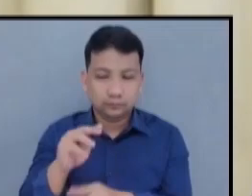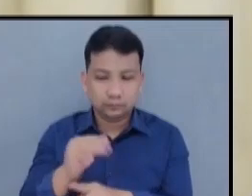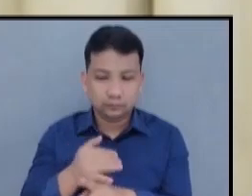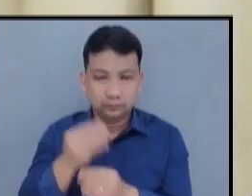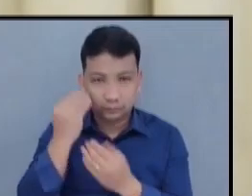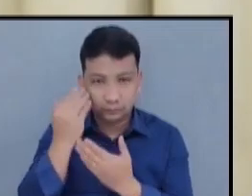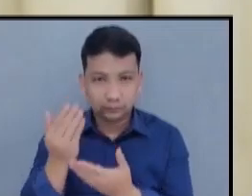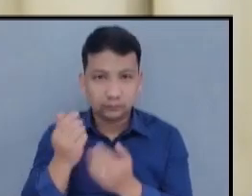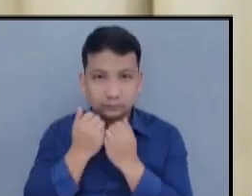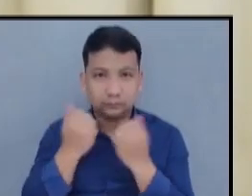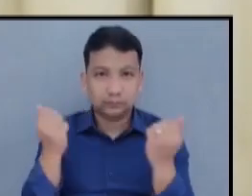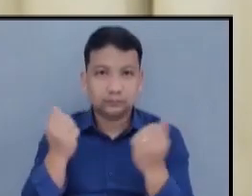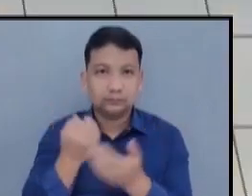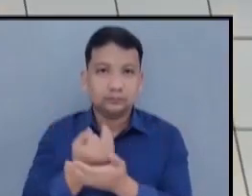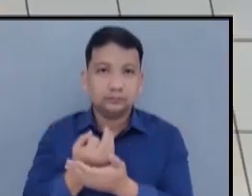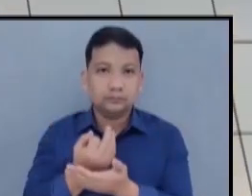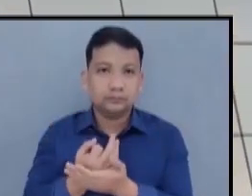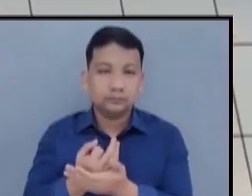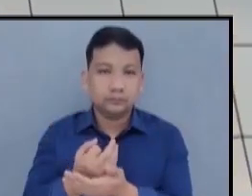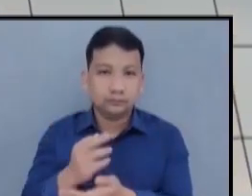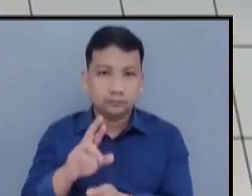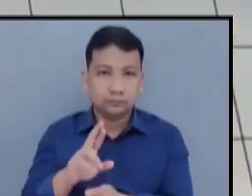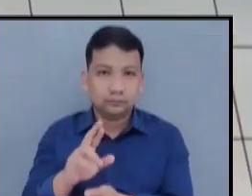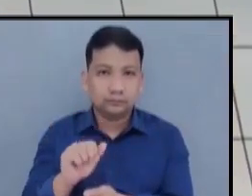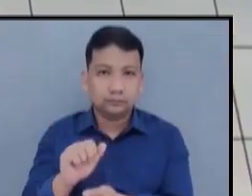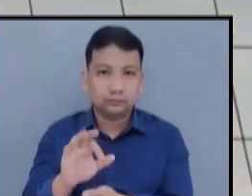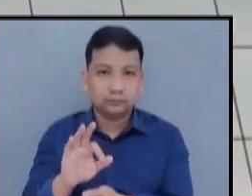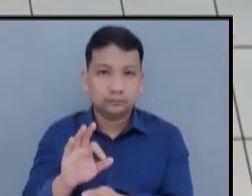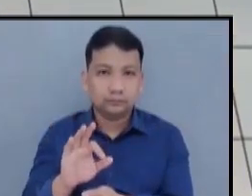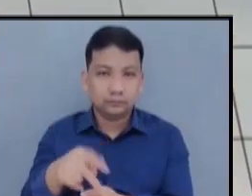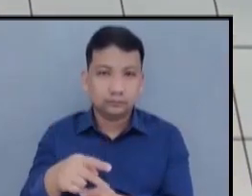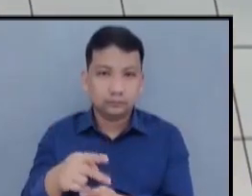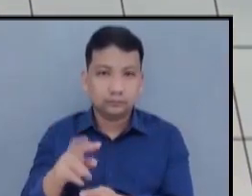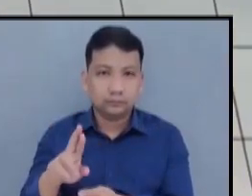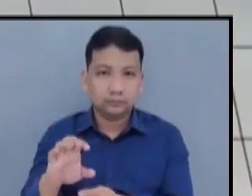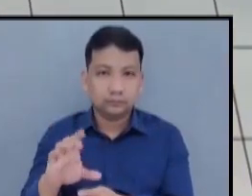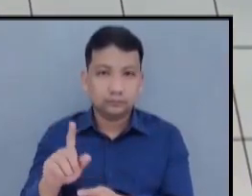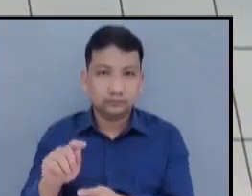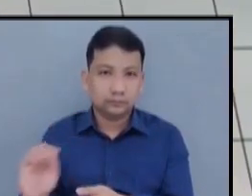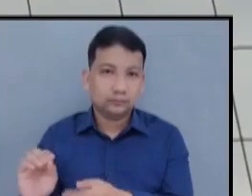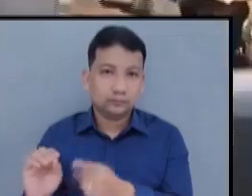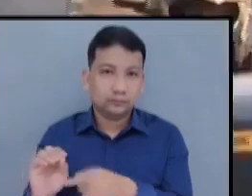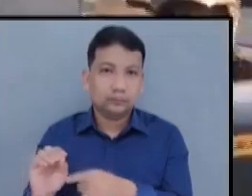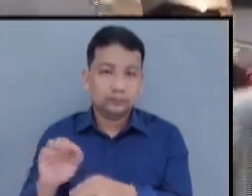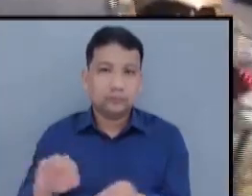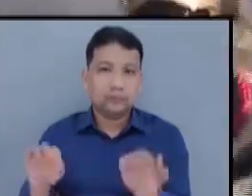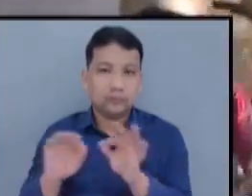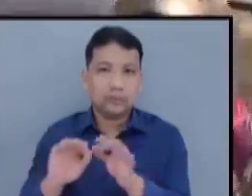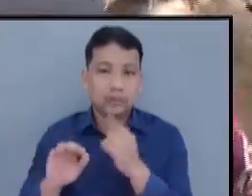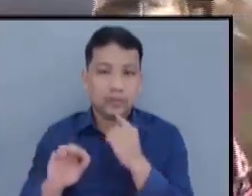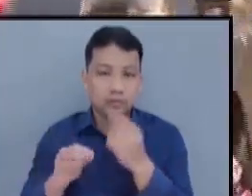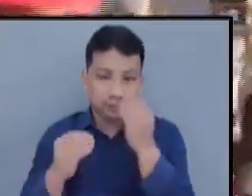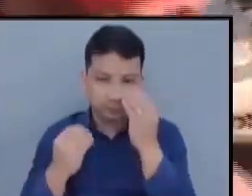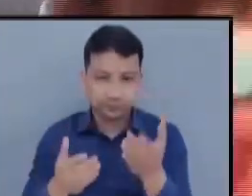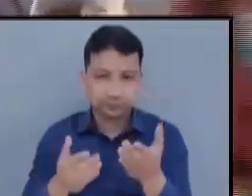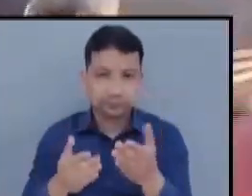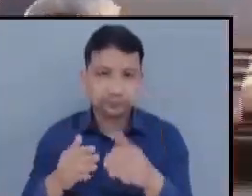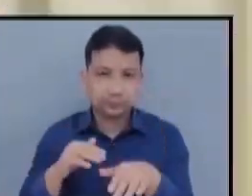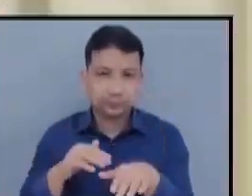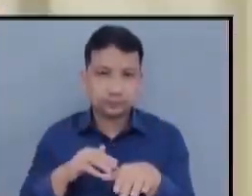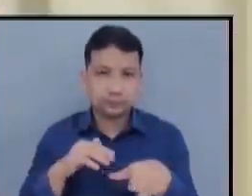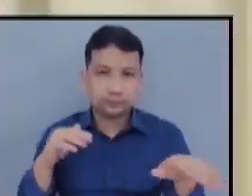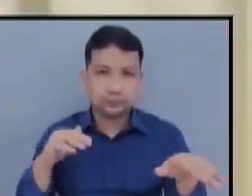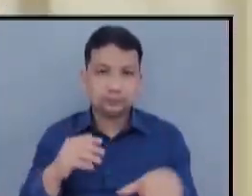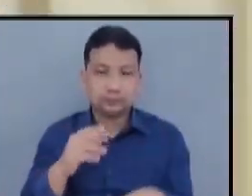anunsyo ni Finance Secretary Ralph Precto. Layunin ng hakbang na ito na makaiwas ang kanilang mga kawani sa mabigat na trapiko sa Metro